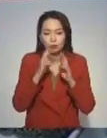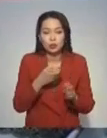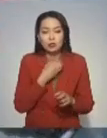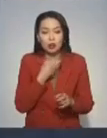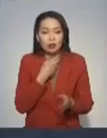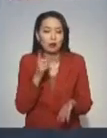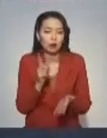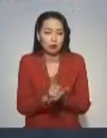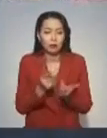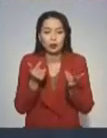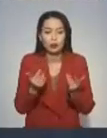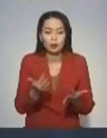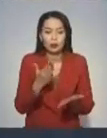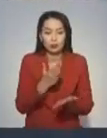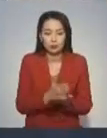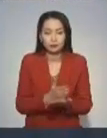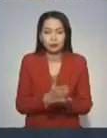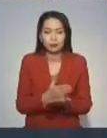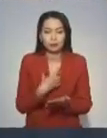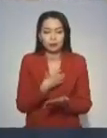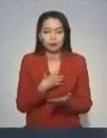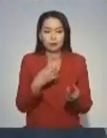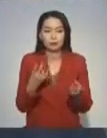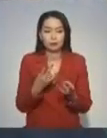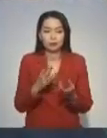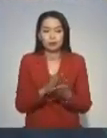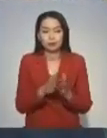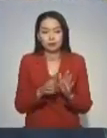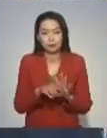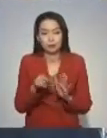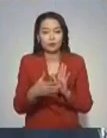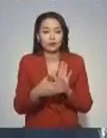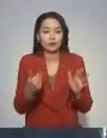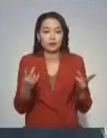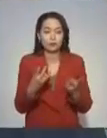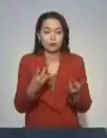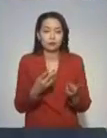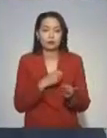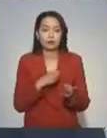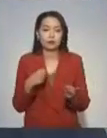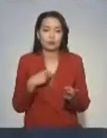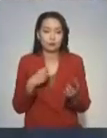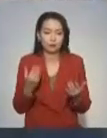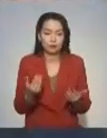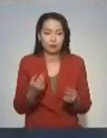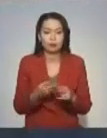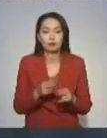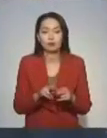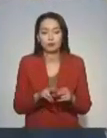етіледі. Банцаға барсаң жынды қылады ғой. Анаяққа, мынаяққа шақырып, өз үйге анаяқтан сыпырақ алып